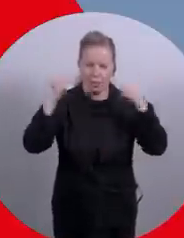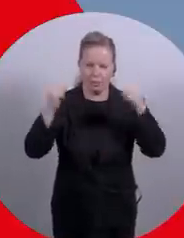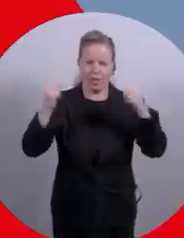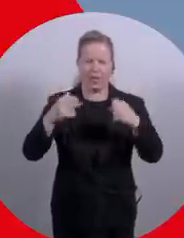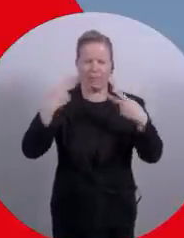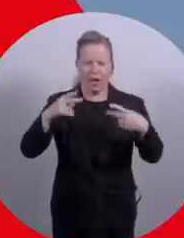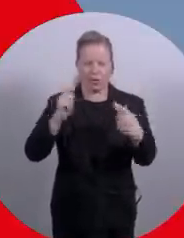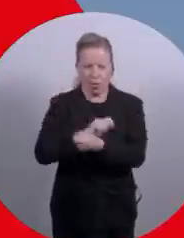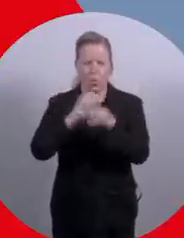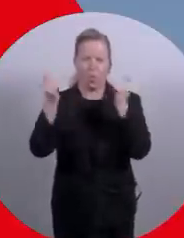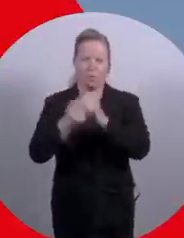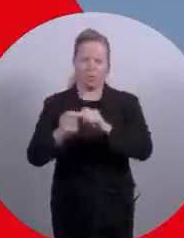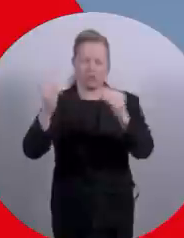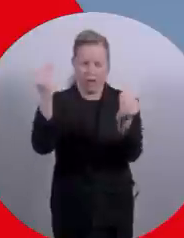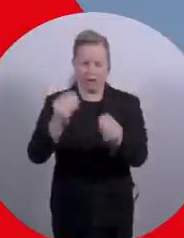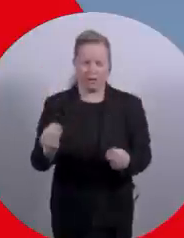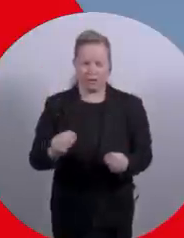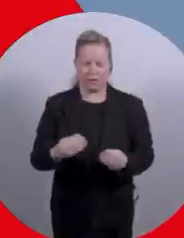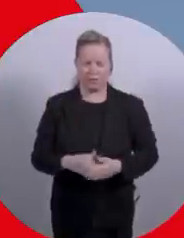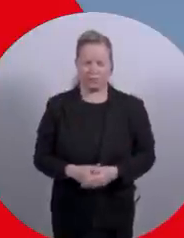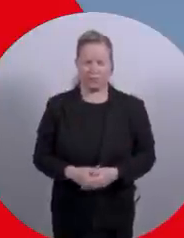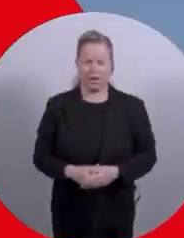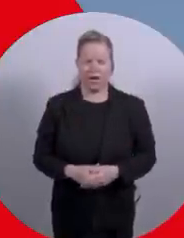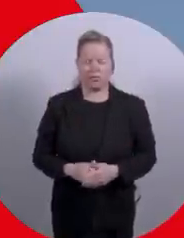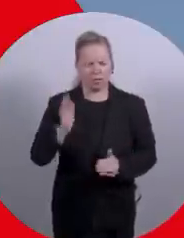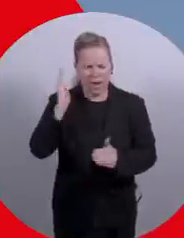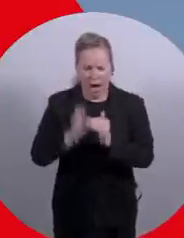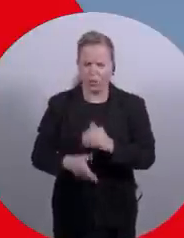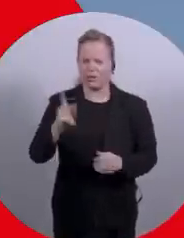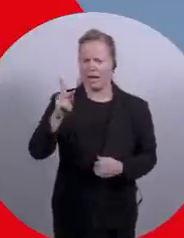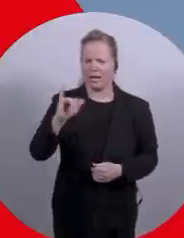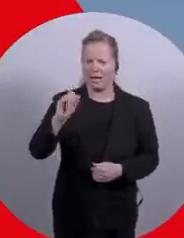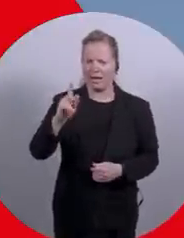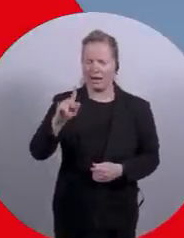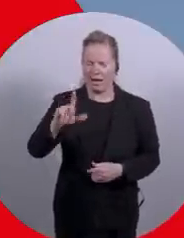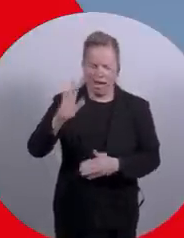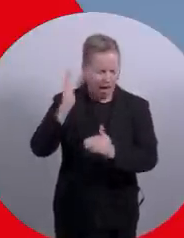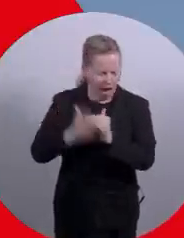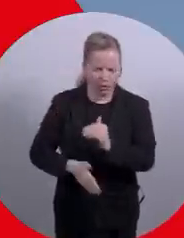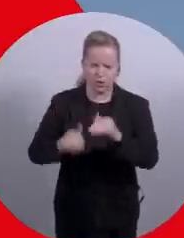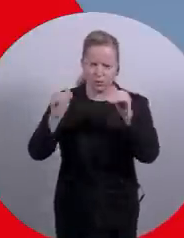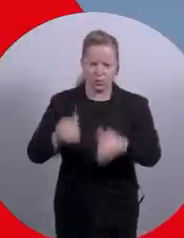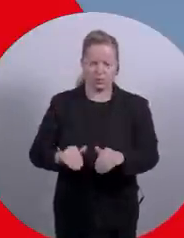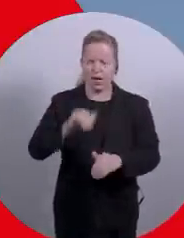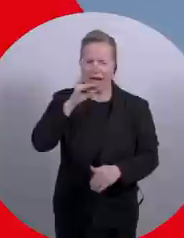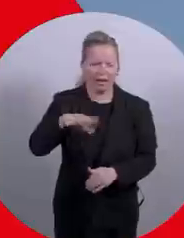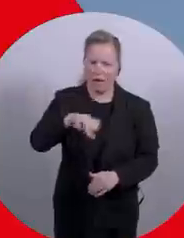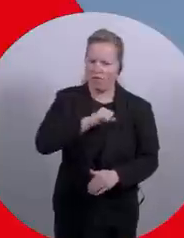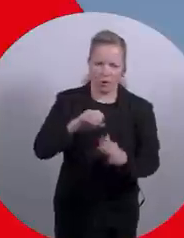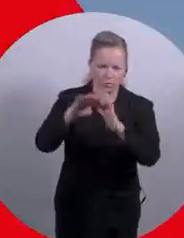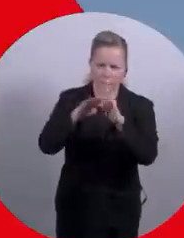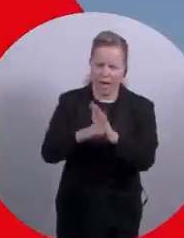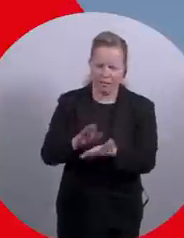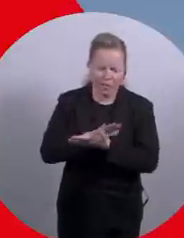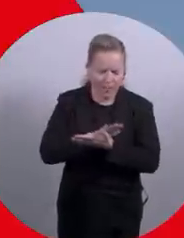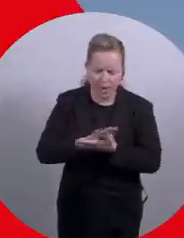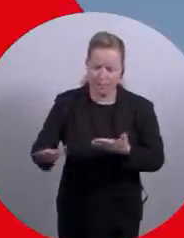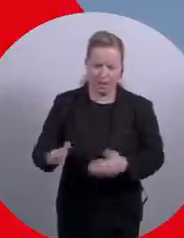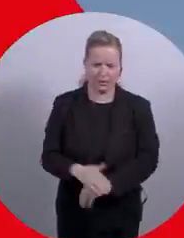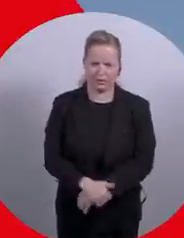es muss sich ausgekegelt haben der Kick ist kein Erfolgsprogramm nie und nimmer